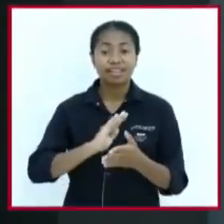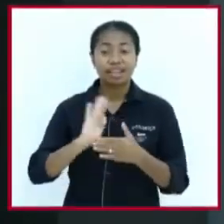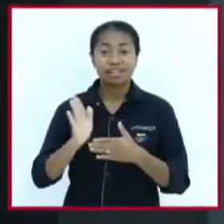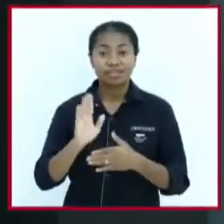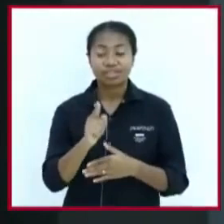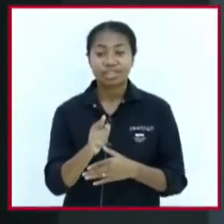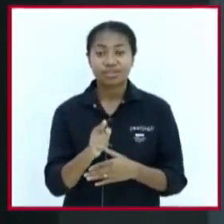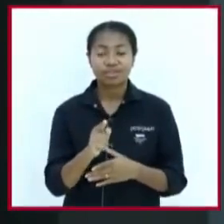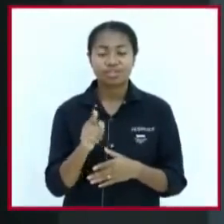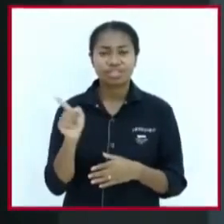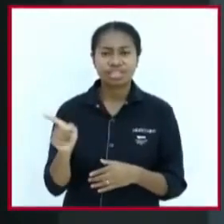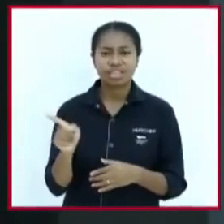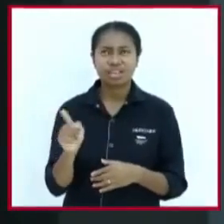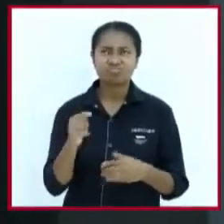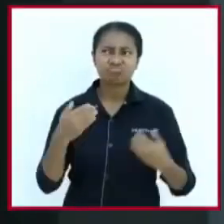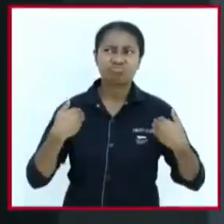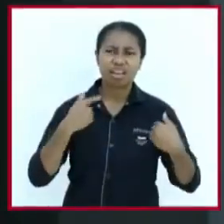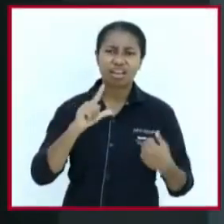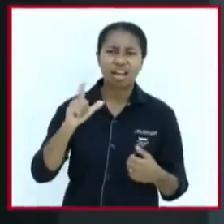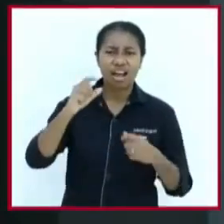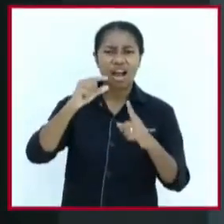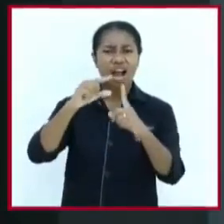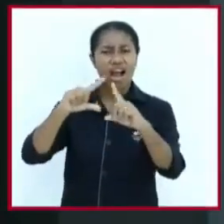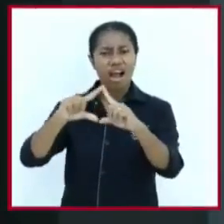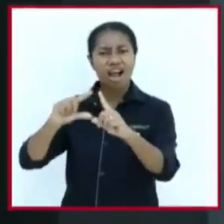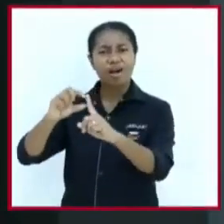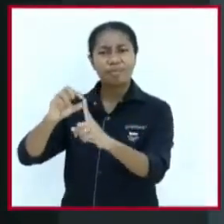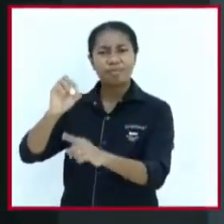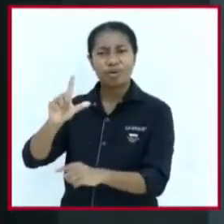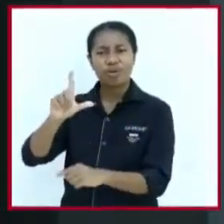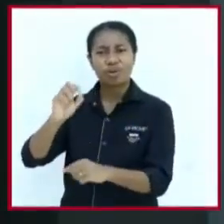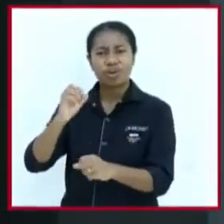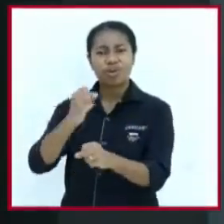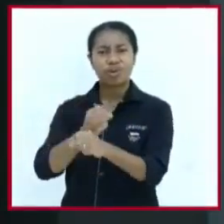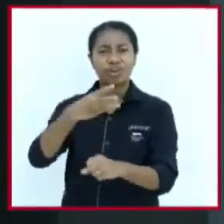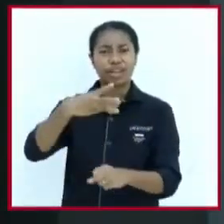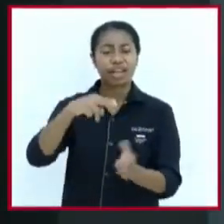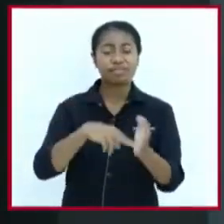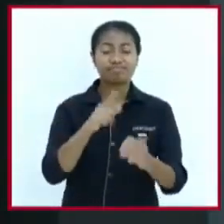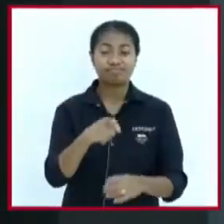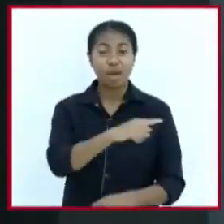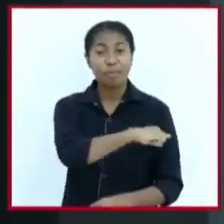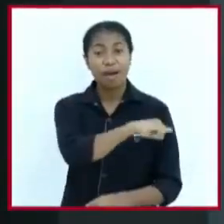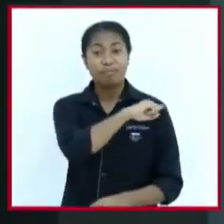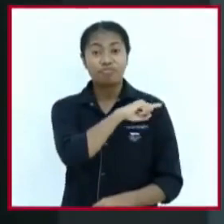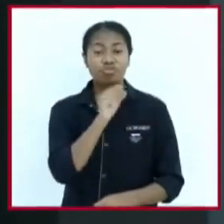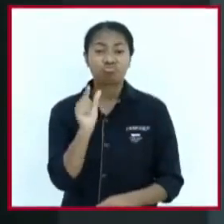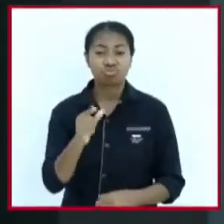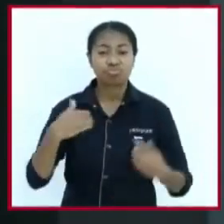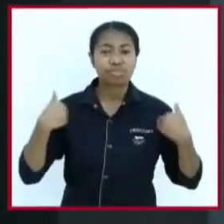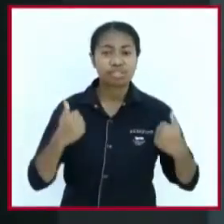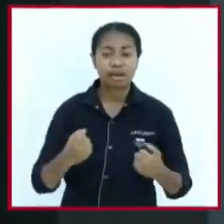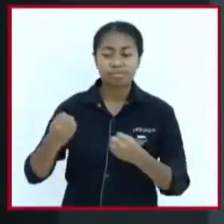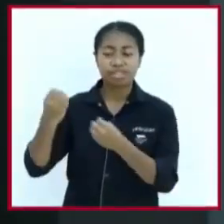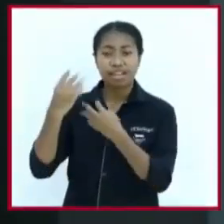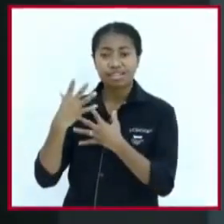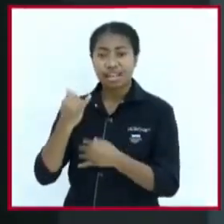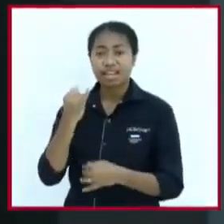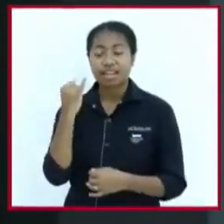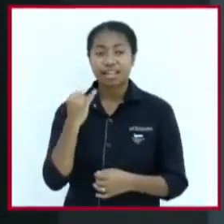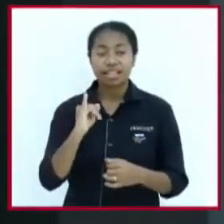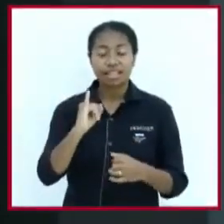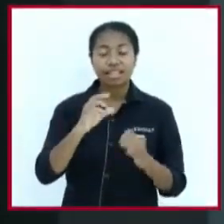sepertinya seorang apologet seorang yang mampu mempertahankan atau menjelaskan iman Kristen dengan baik